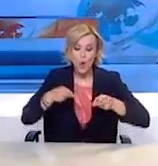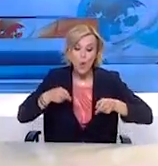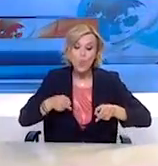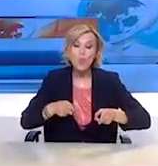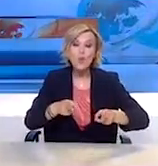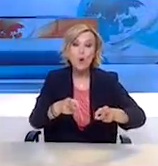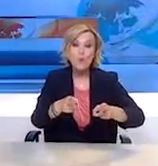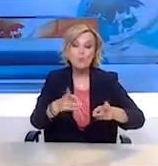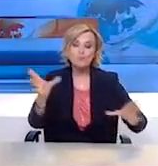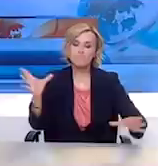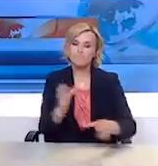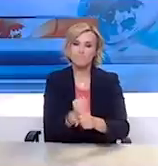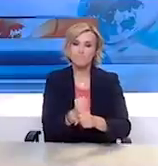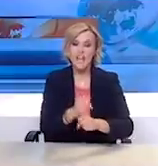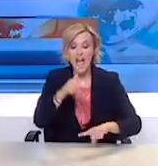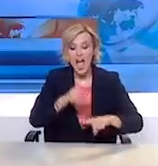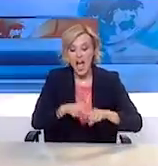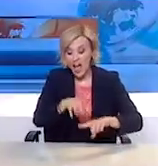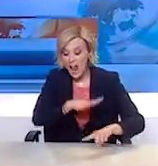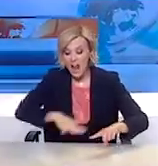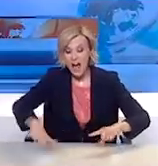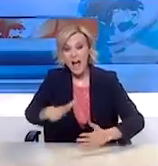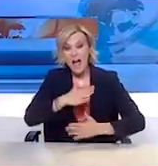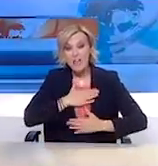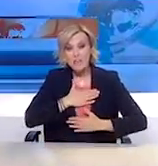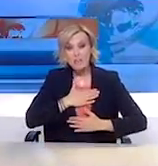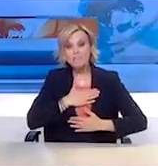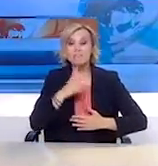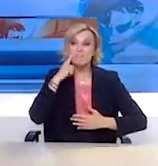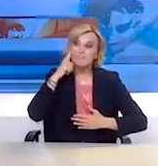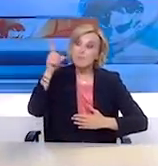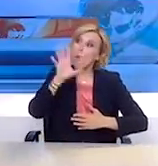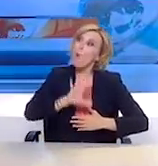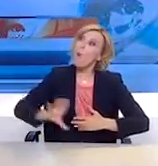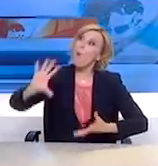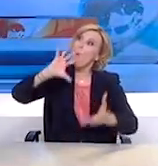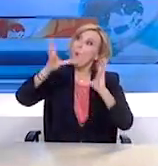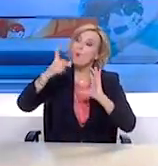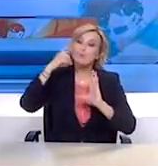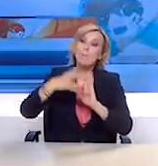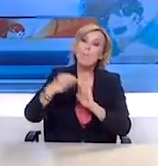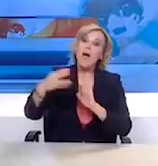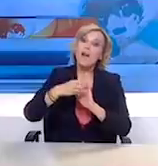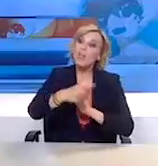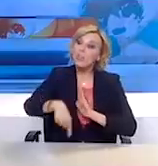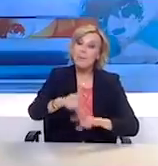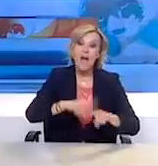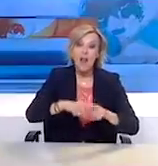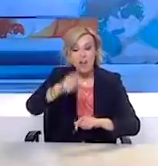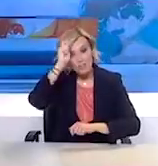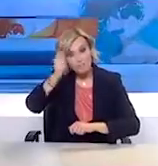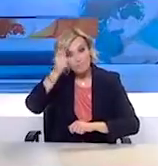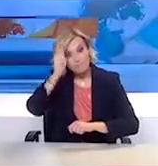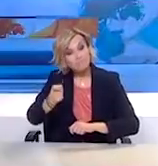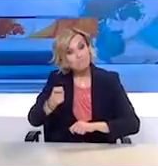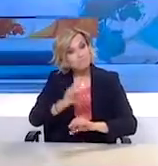Στην πατρίδα μας, εμείς οι Έλληνες, με τη στάση μας, γινόμαστε παράδειγμα για όλο τον κόσμο. Σε μια συγκυρία που δυστυχώς παραδοσιακές